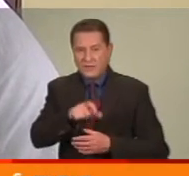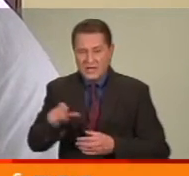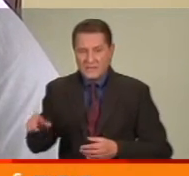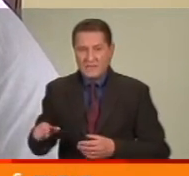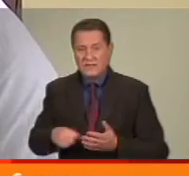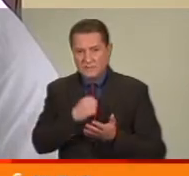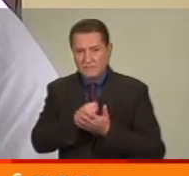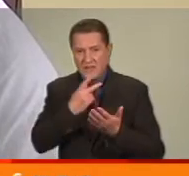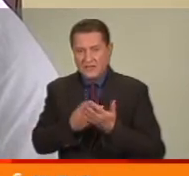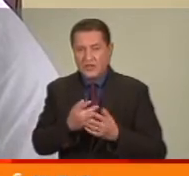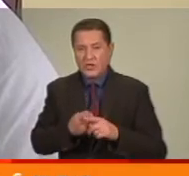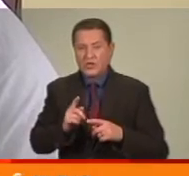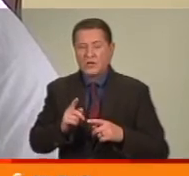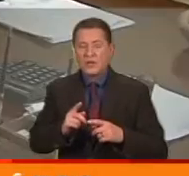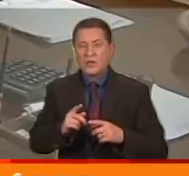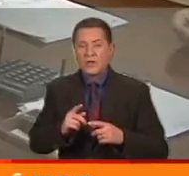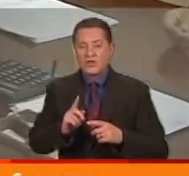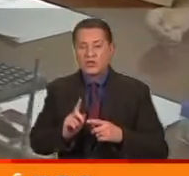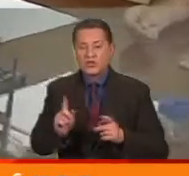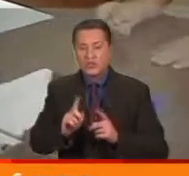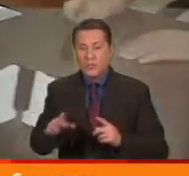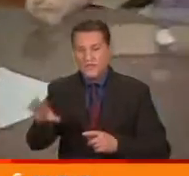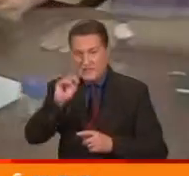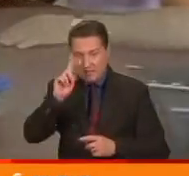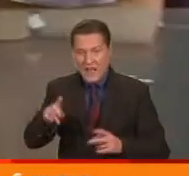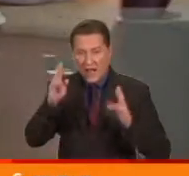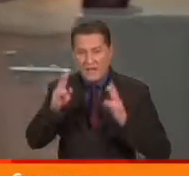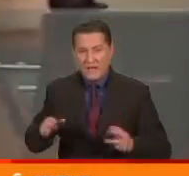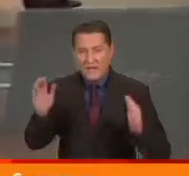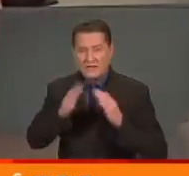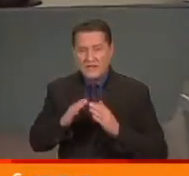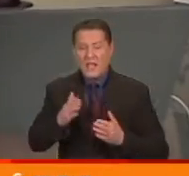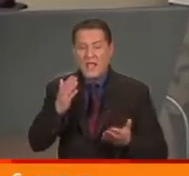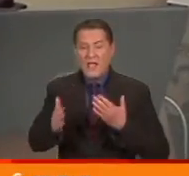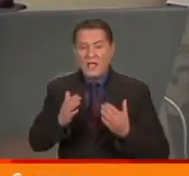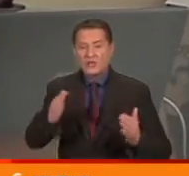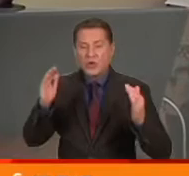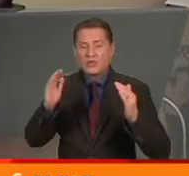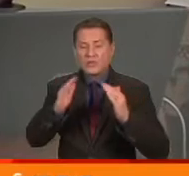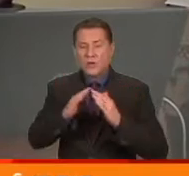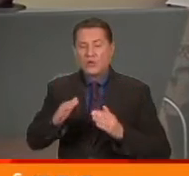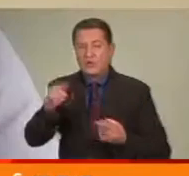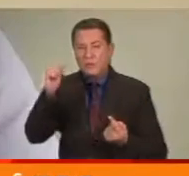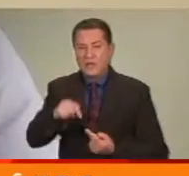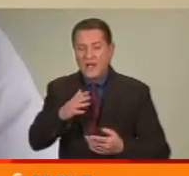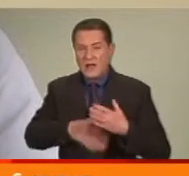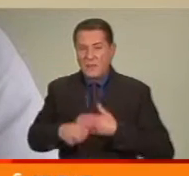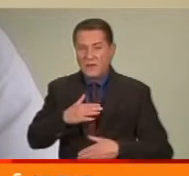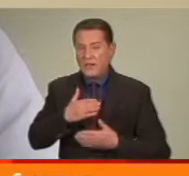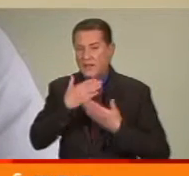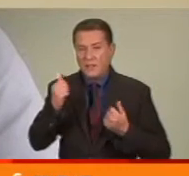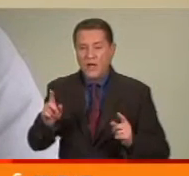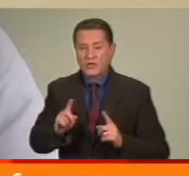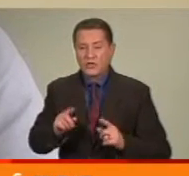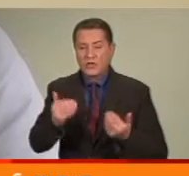підтвердили. Аварійне це здання чи не аварійне. Ба навіть якщо експертиза визнає споруду придатною, радіти переселенцям нема чого. На сьогоднішній